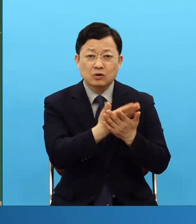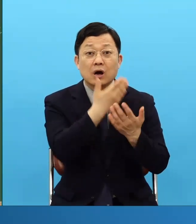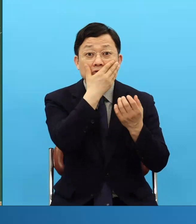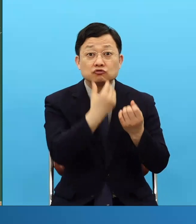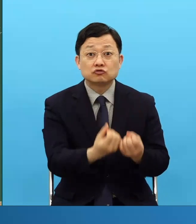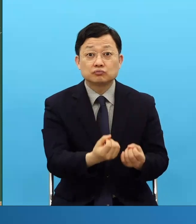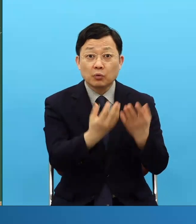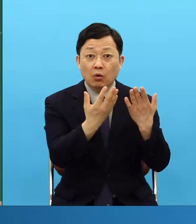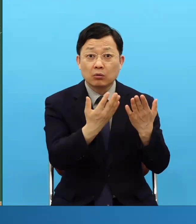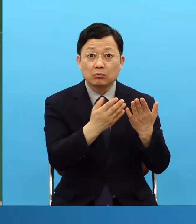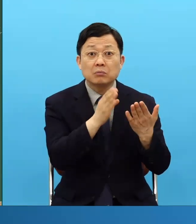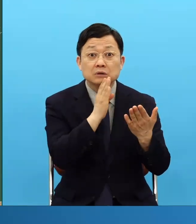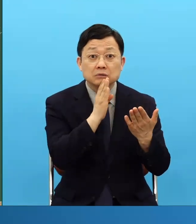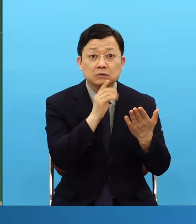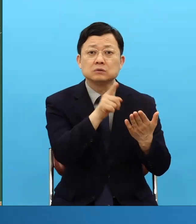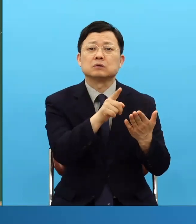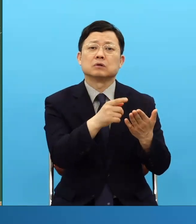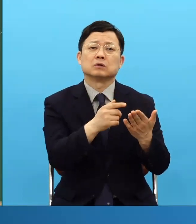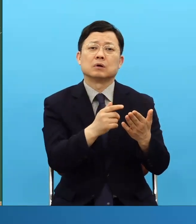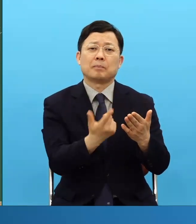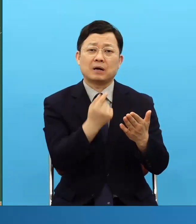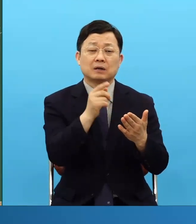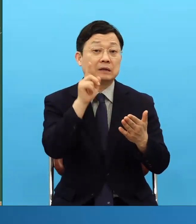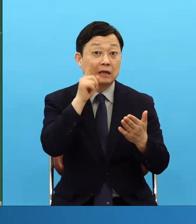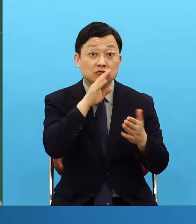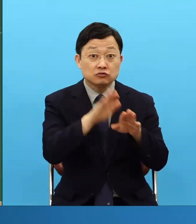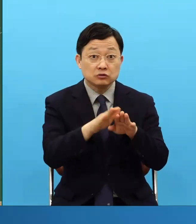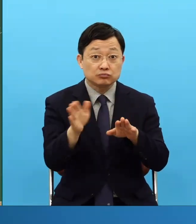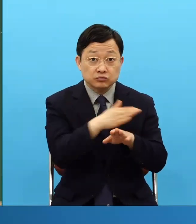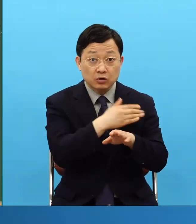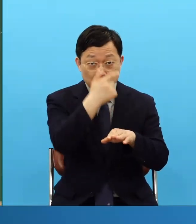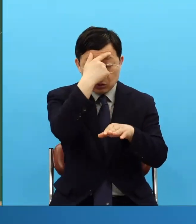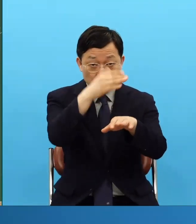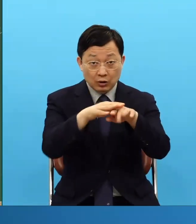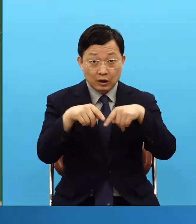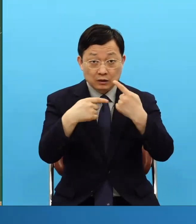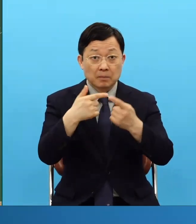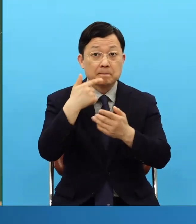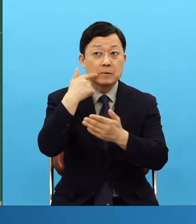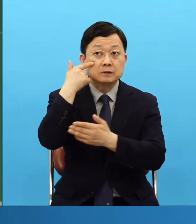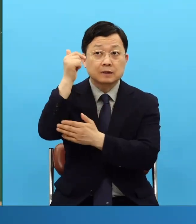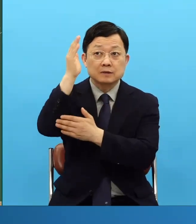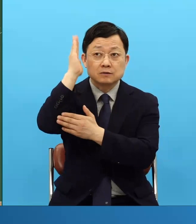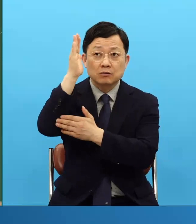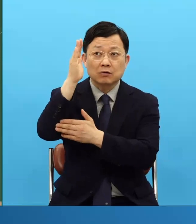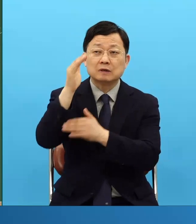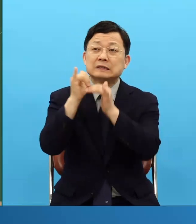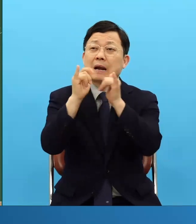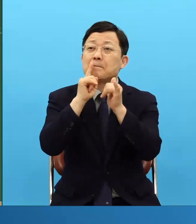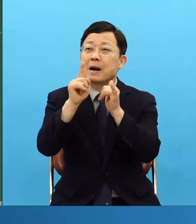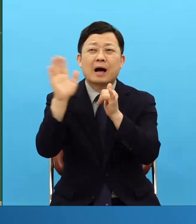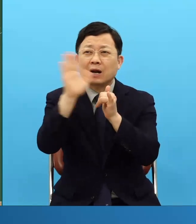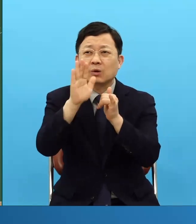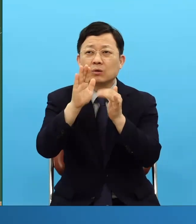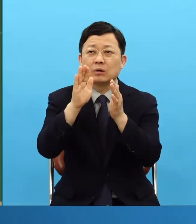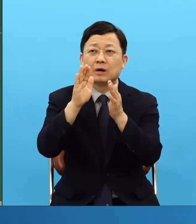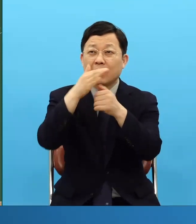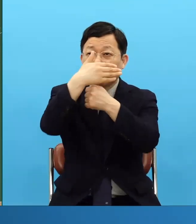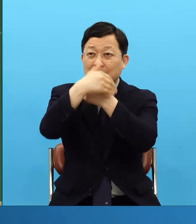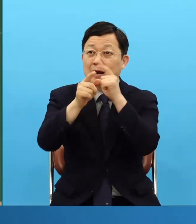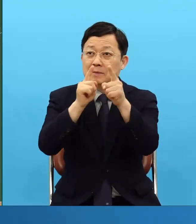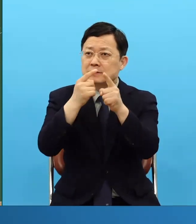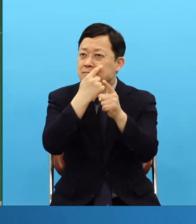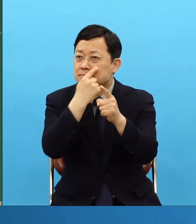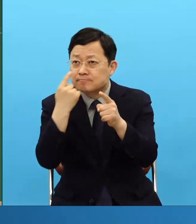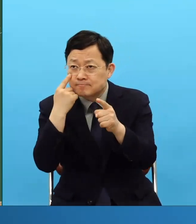blessed 이번 time. 주일부터 해보가세요. And to restore this 이번 starting this 주일부터 week. 교회 가서 목사님 설교를 듣는 게 아닙니다. 하나님의 말씀을 확인하는 거예요. And